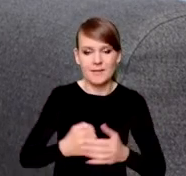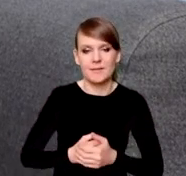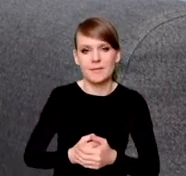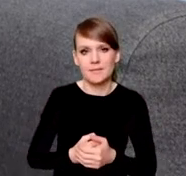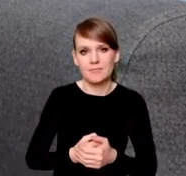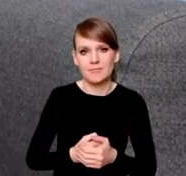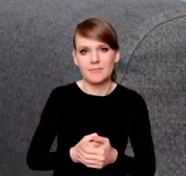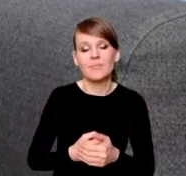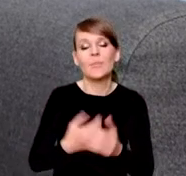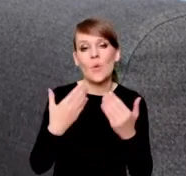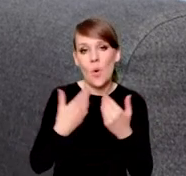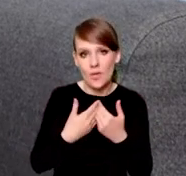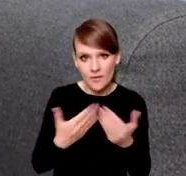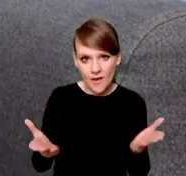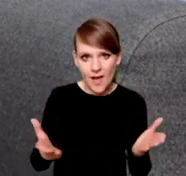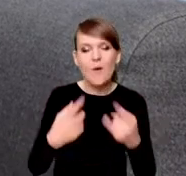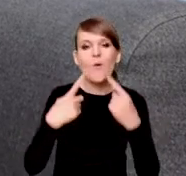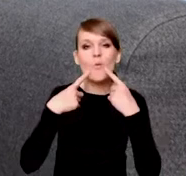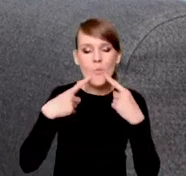otwarty, odpowiedzialny,